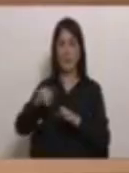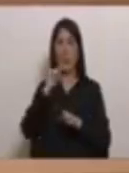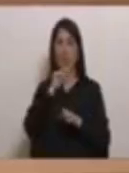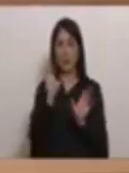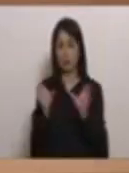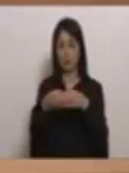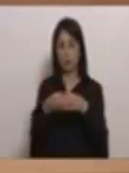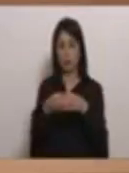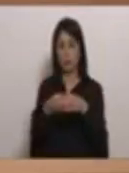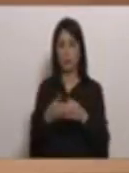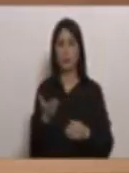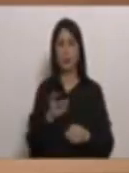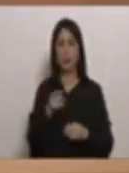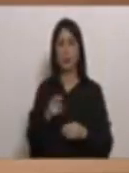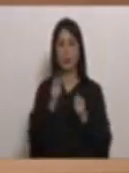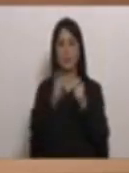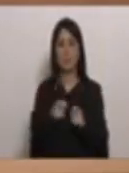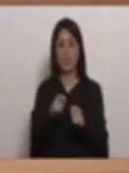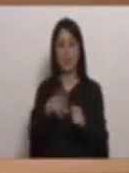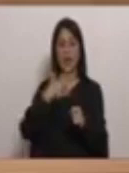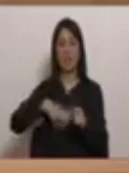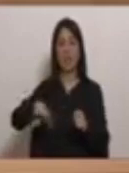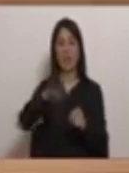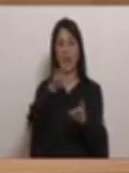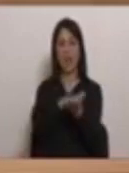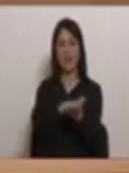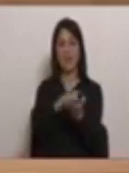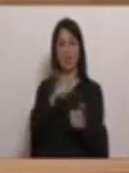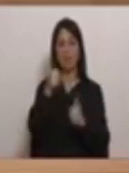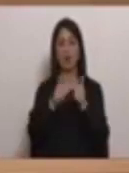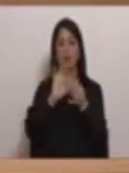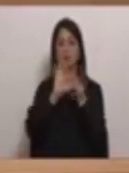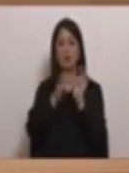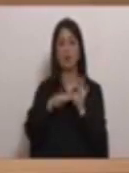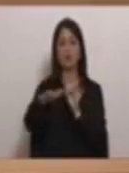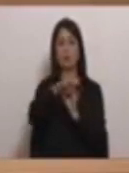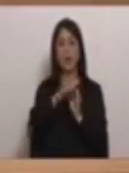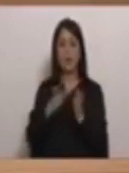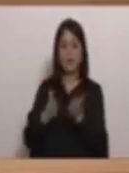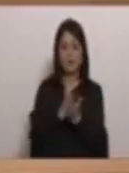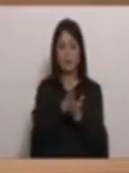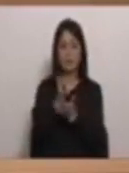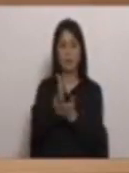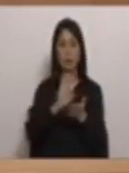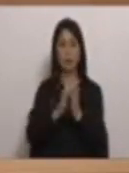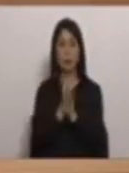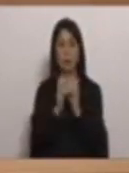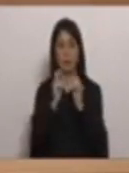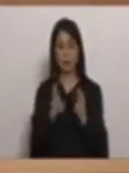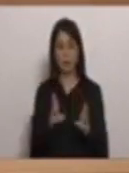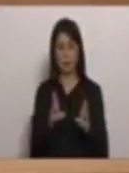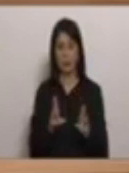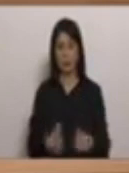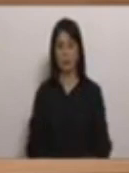ჯგუფი, რომელიც დადებს ამ ქვეყანაში კონკრეტულ ნაბიჯებს, როგორ გამოვიდეს ეს ქვეყანა ამ მდგომარეობიდან.